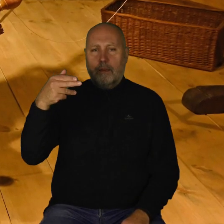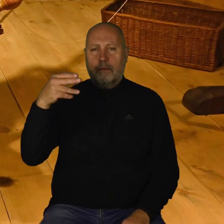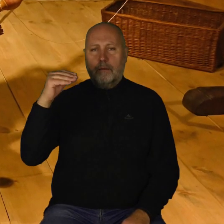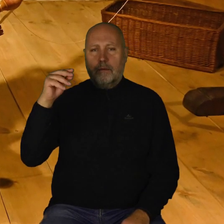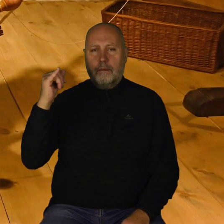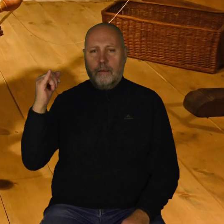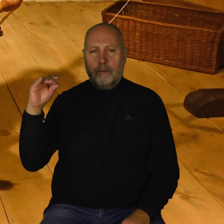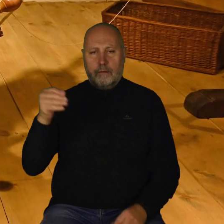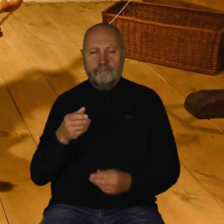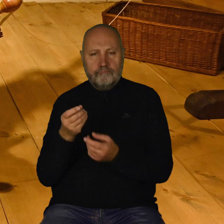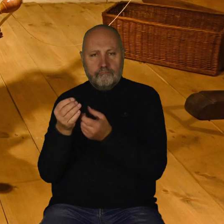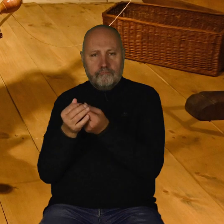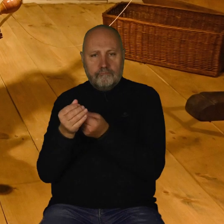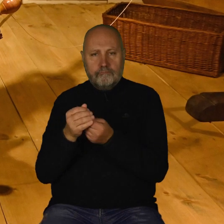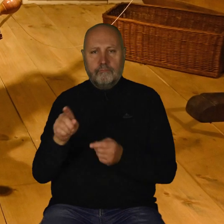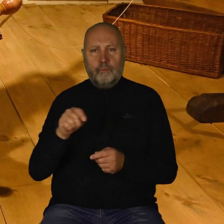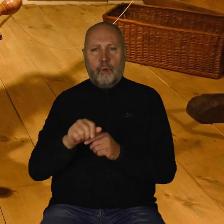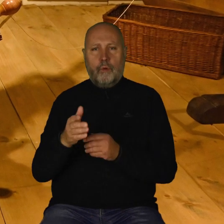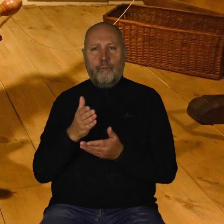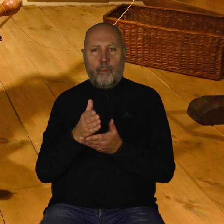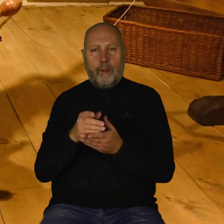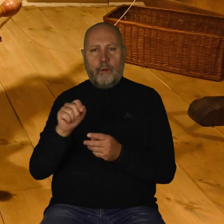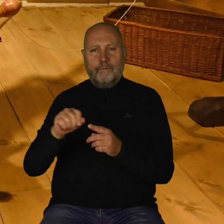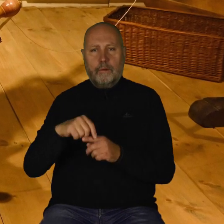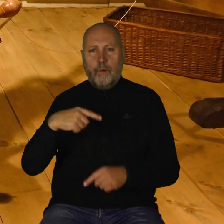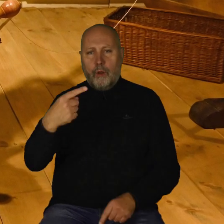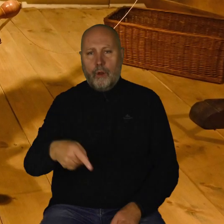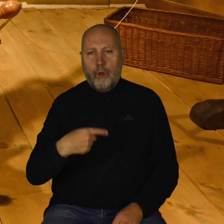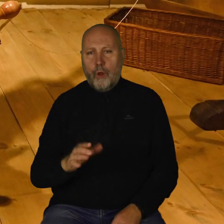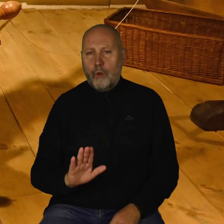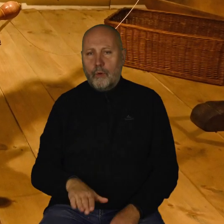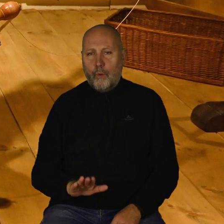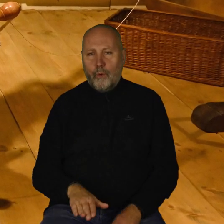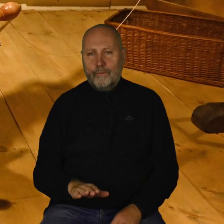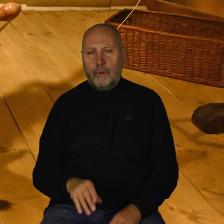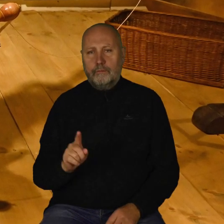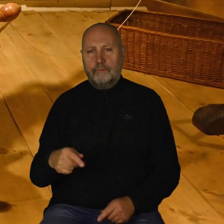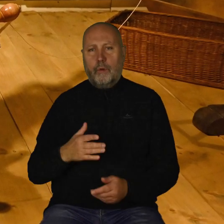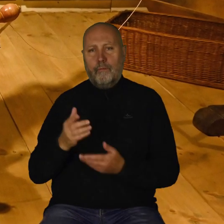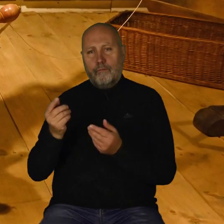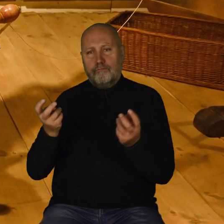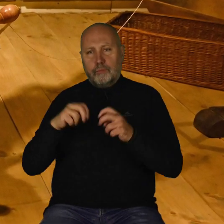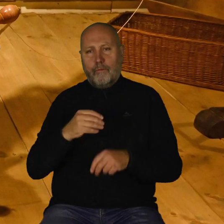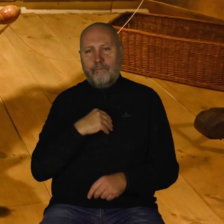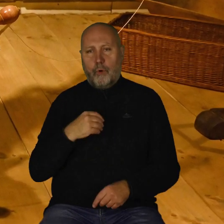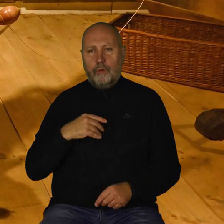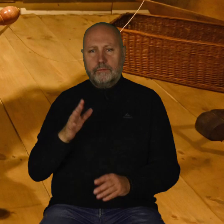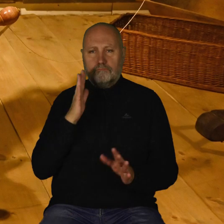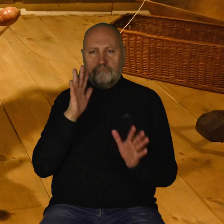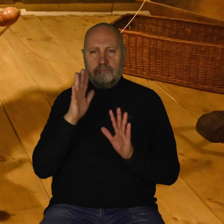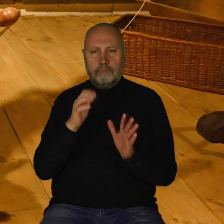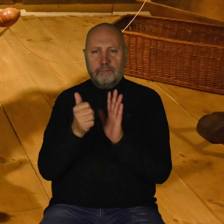przędzenie pomagały w tym kołowrotki które pojawiły się w Polsce w X